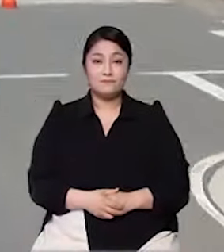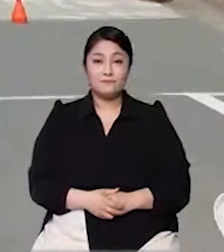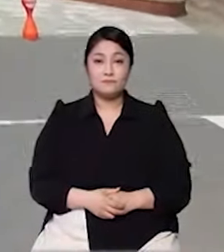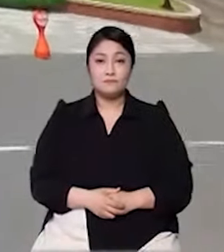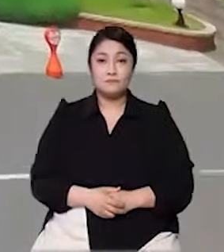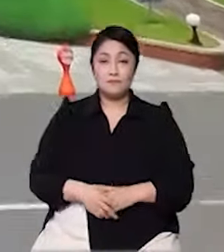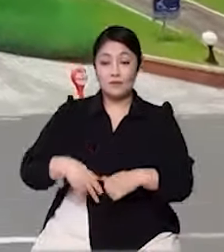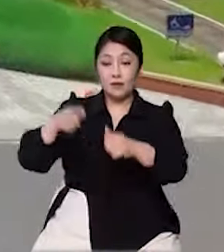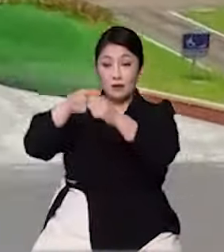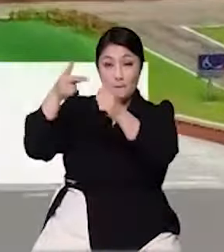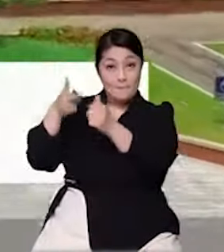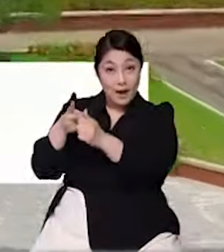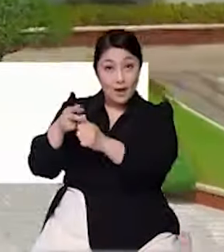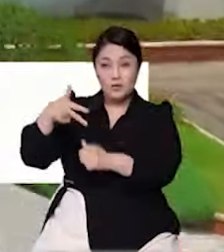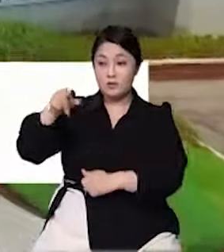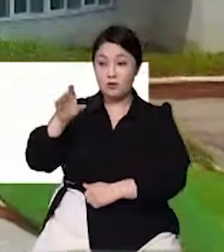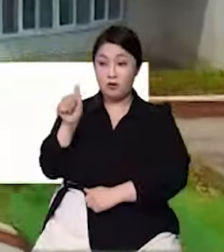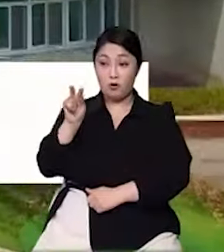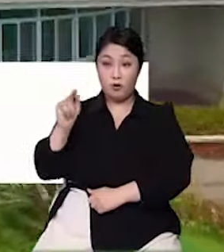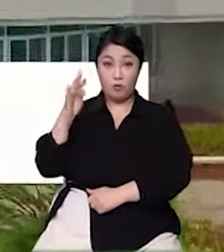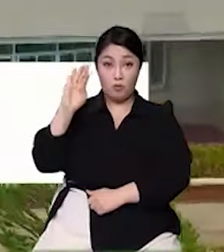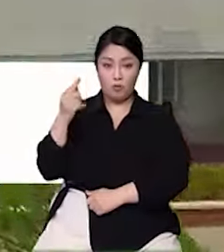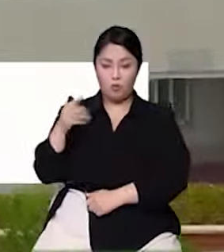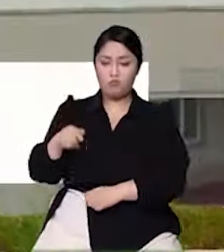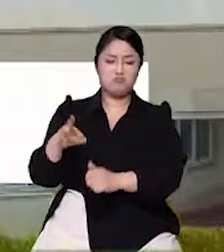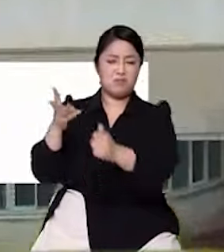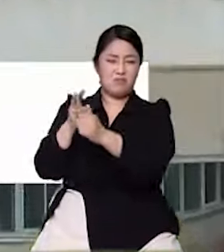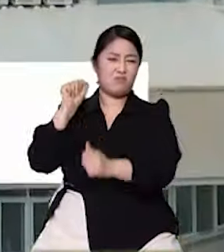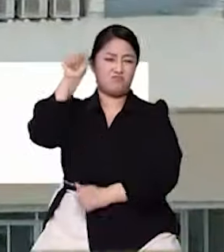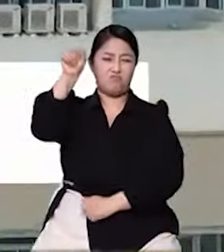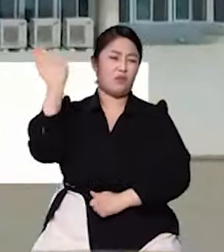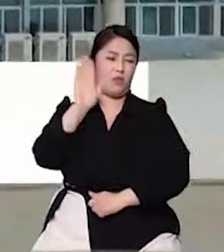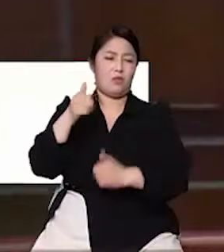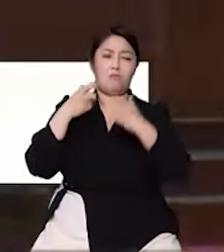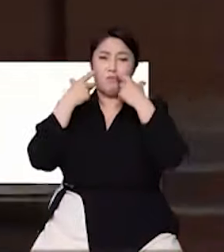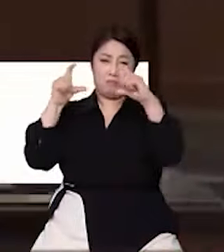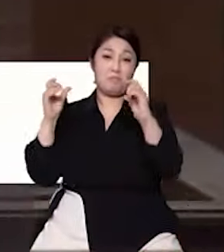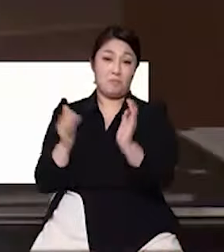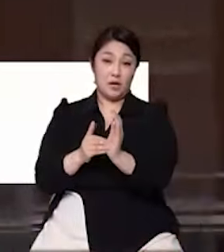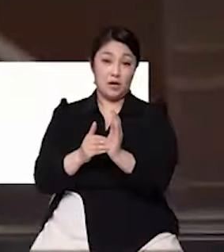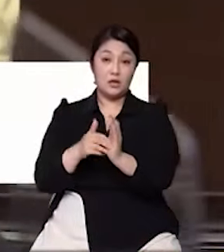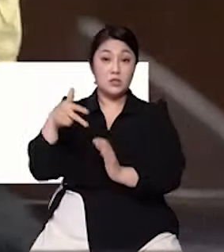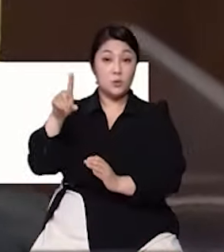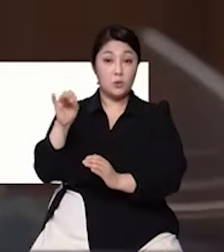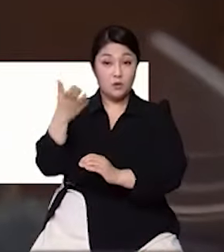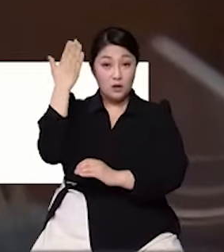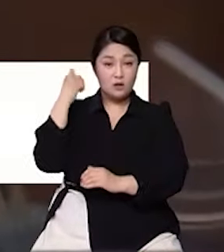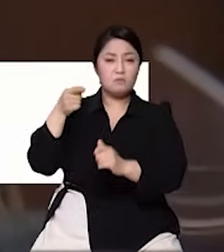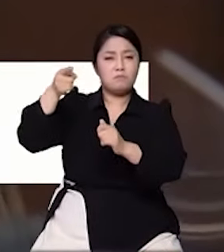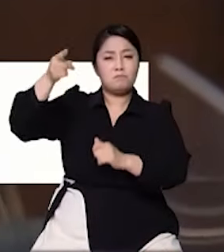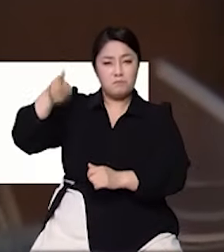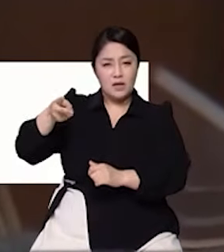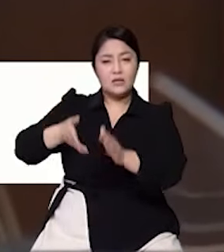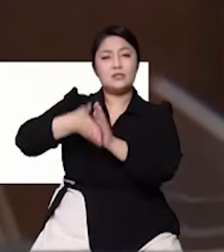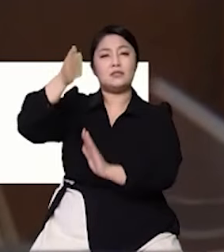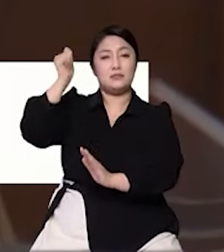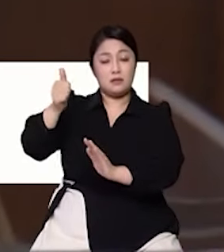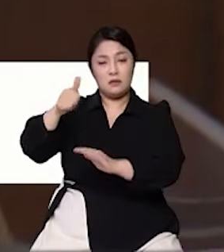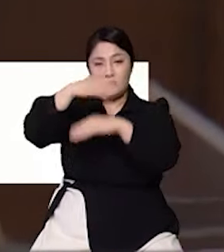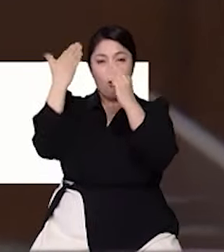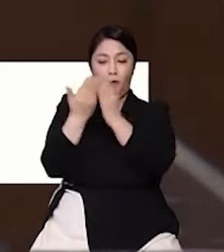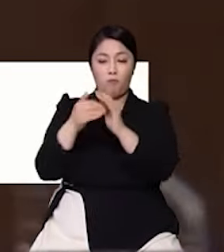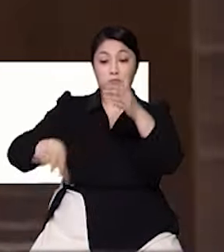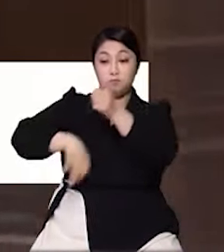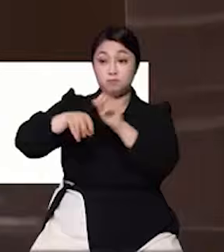재선의 정연복 방향 시장은 일찌감치 3선 불출마를 선언했습니다 정 시장은 지난 두 번의 시장 선거에서 모두